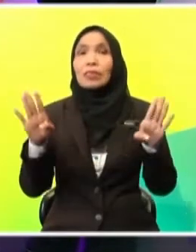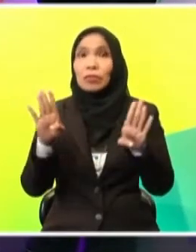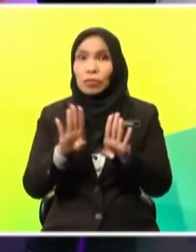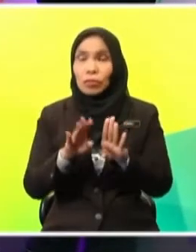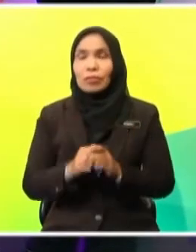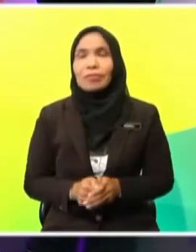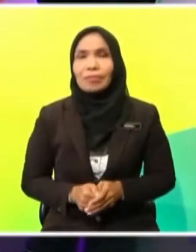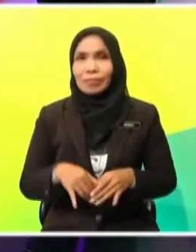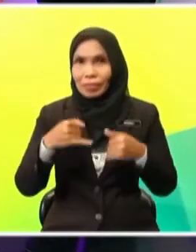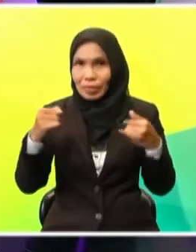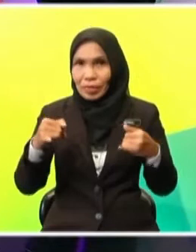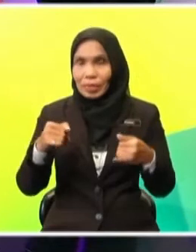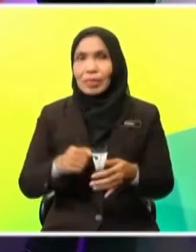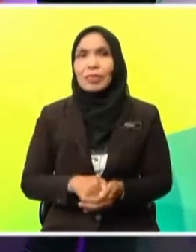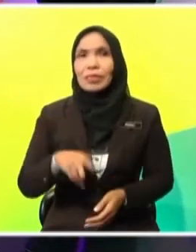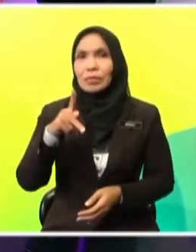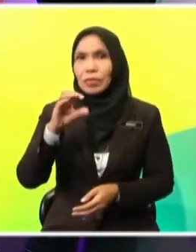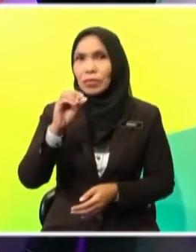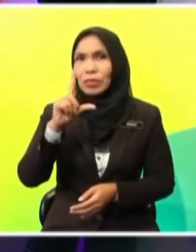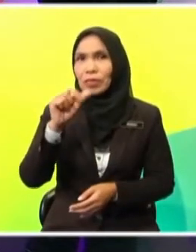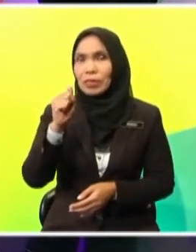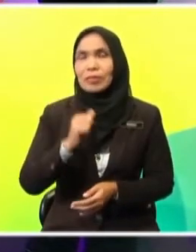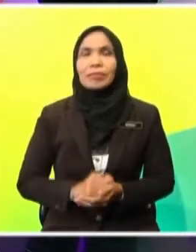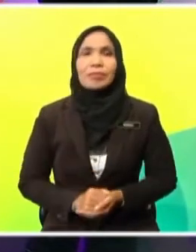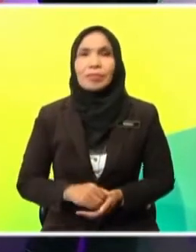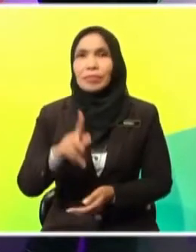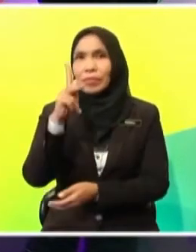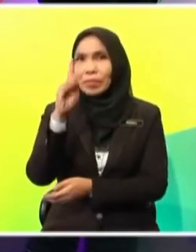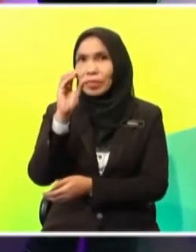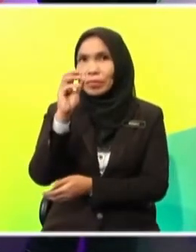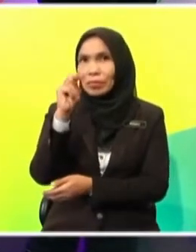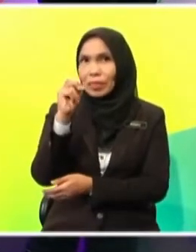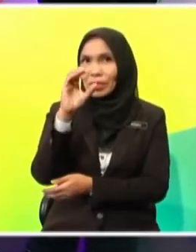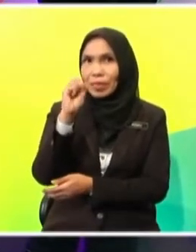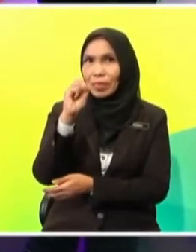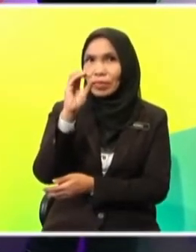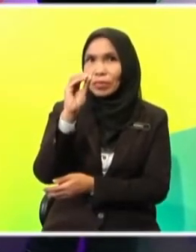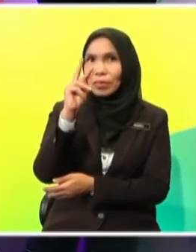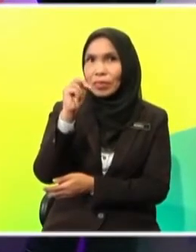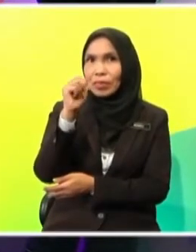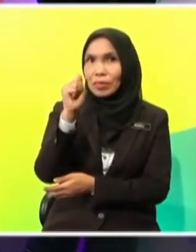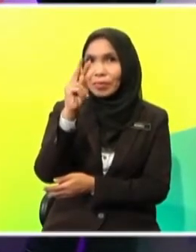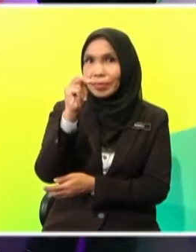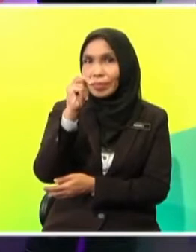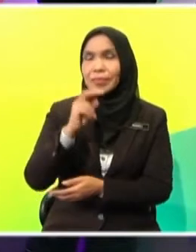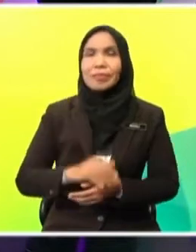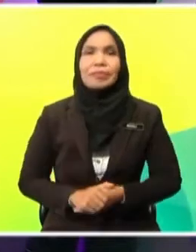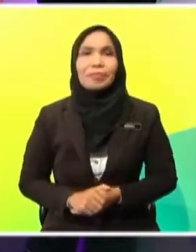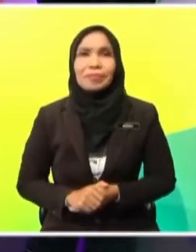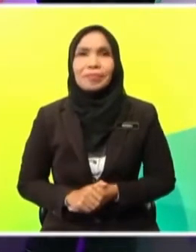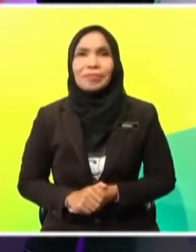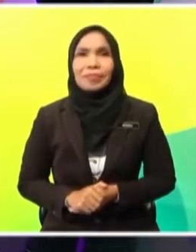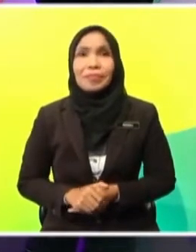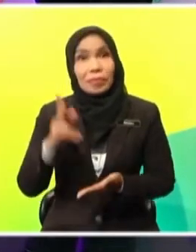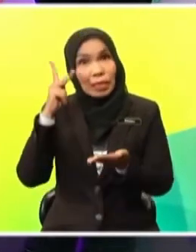wocle konsumen jika kayu kenal pasti dulu kemudian saya dagang pasti bau kayu salin